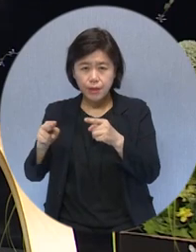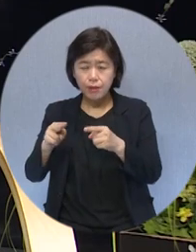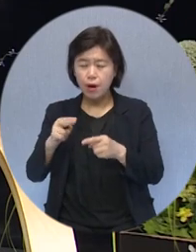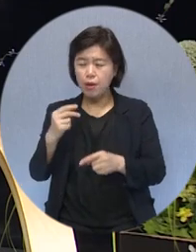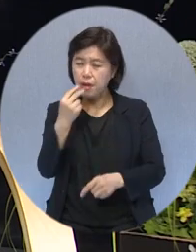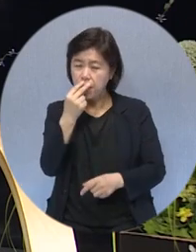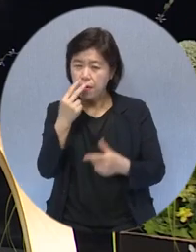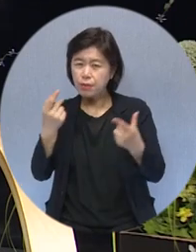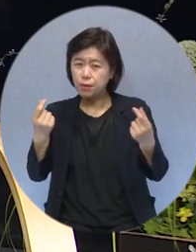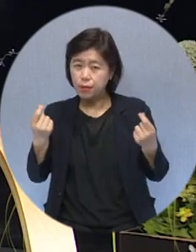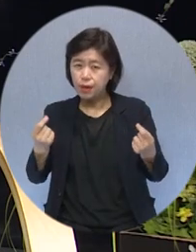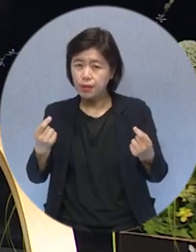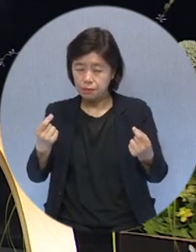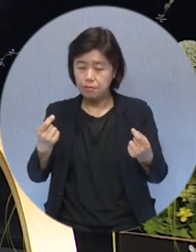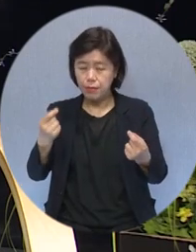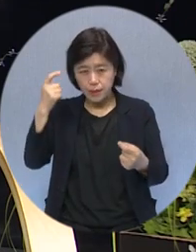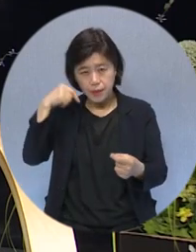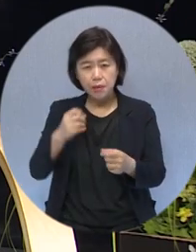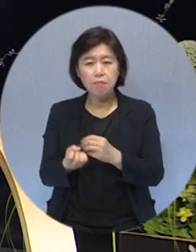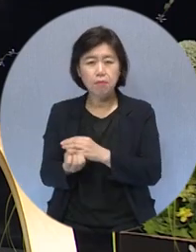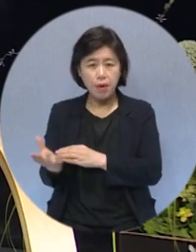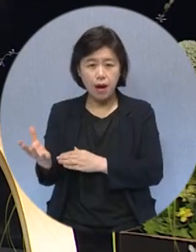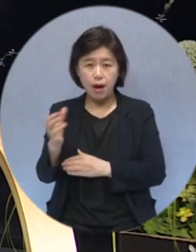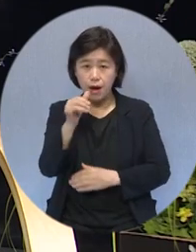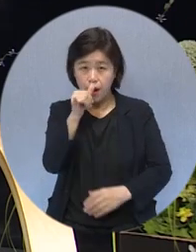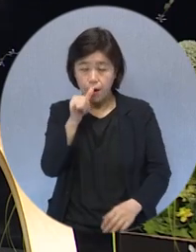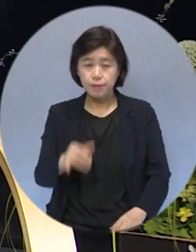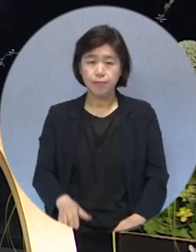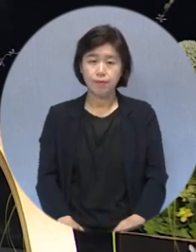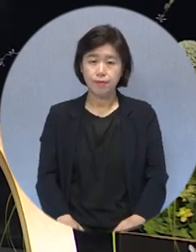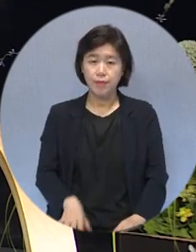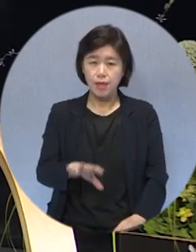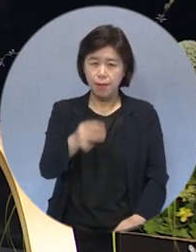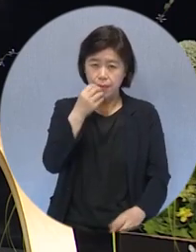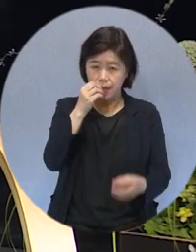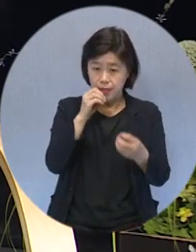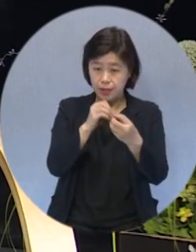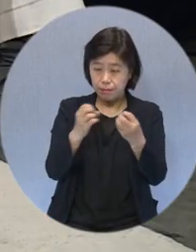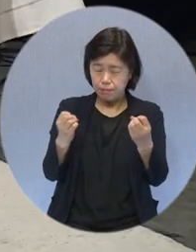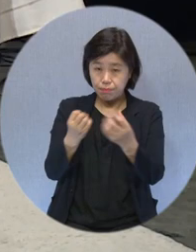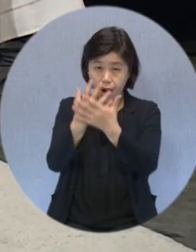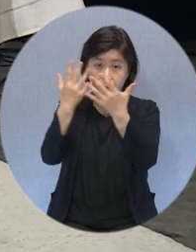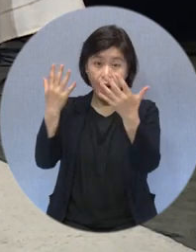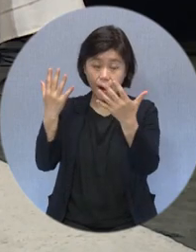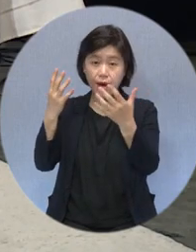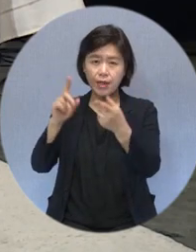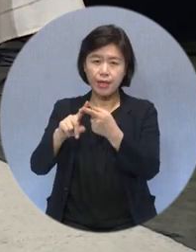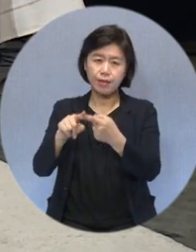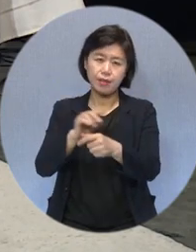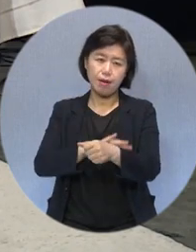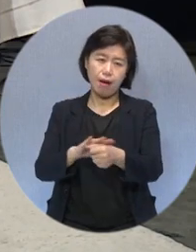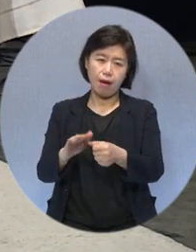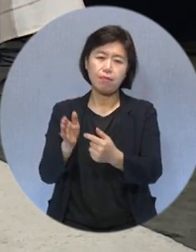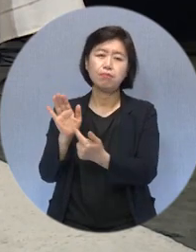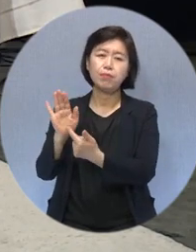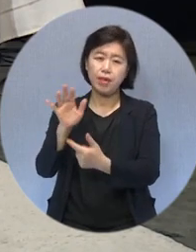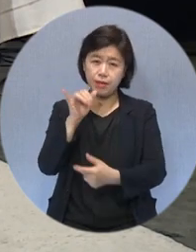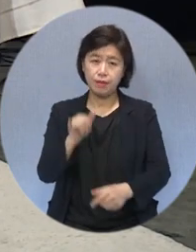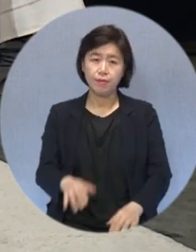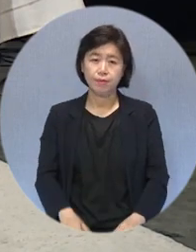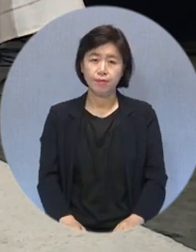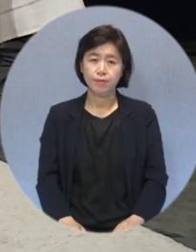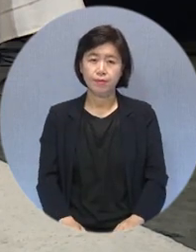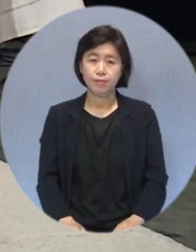키스가 밝히는 빛의 파장까지 느끼게 합니다. 지극한 사람의 인연을